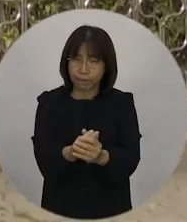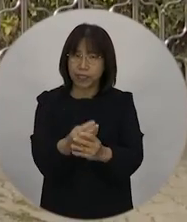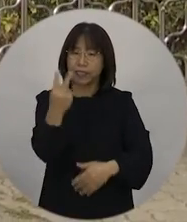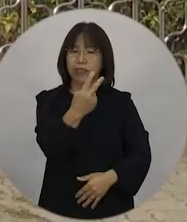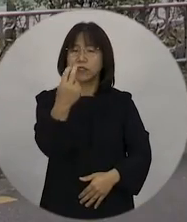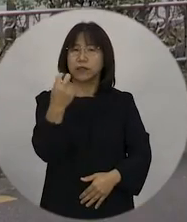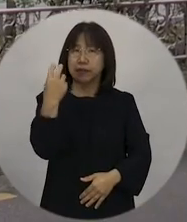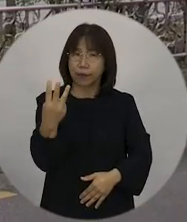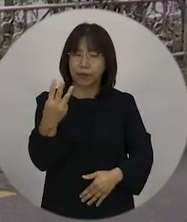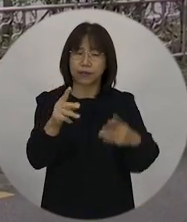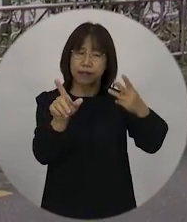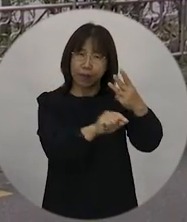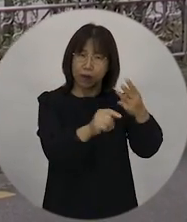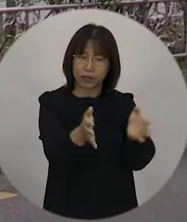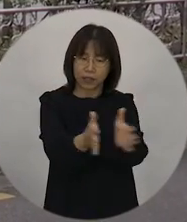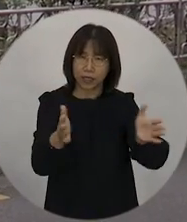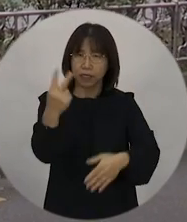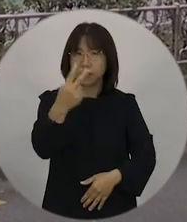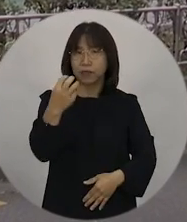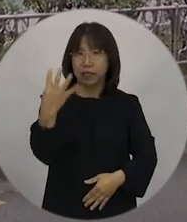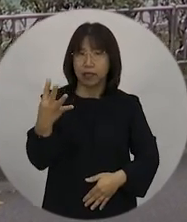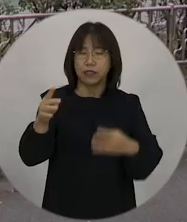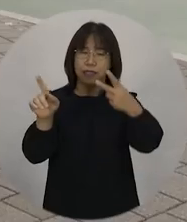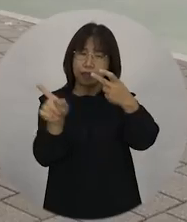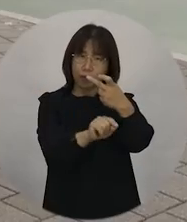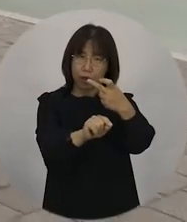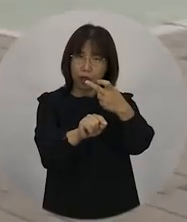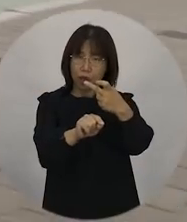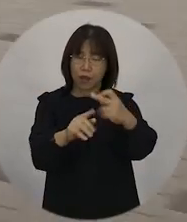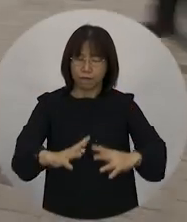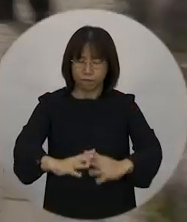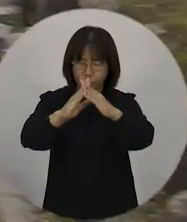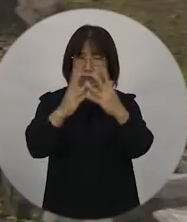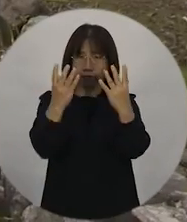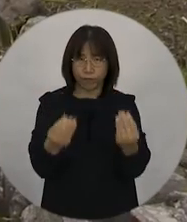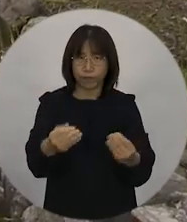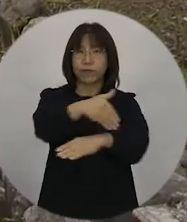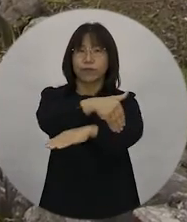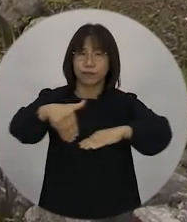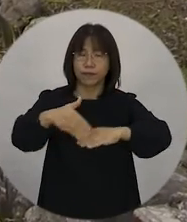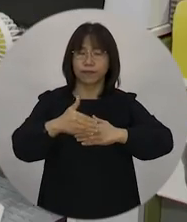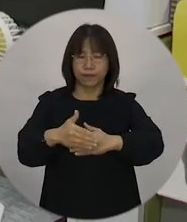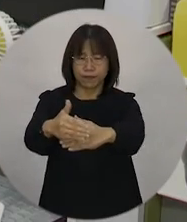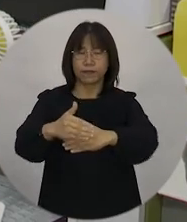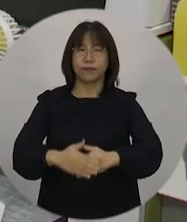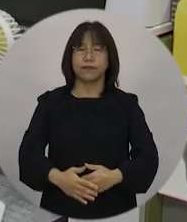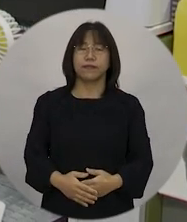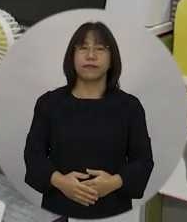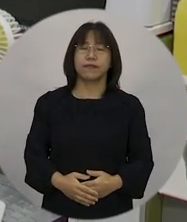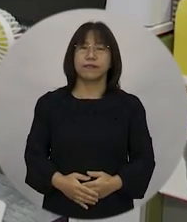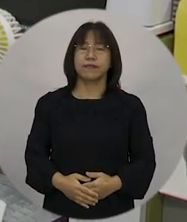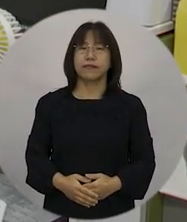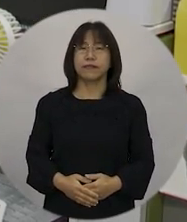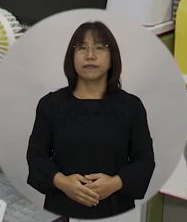재정 계획 수립을 시작으로 오는 2023년 3월 착공과 2024년 12월 준공을 목표로 사업을